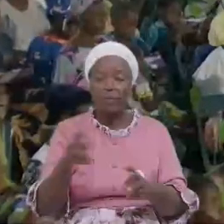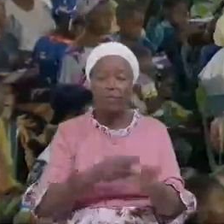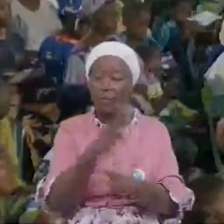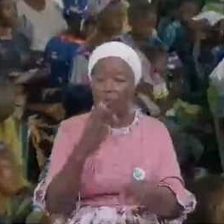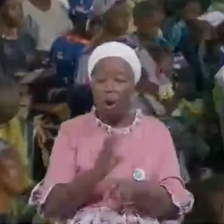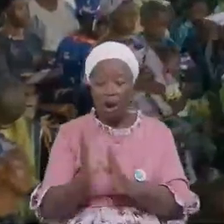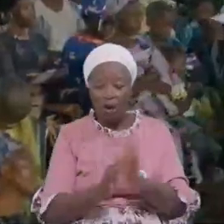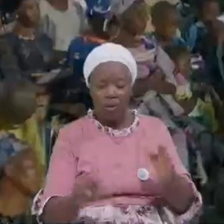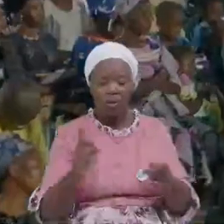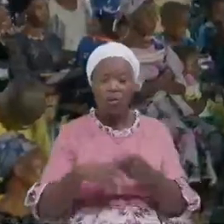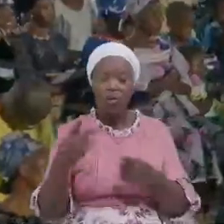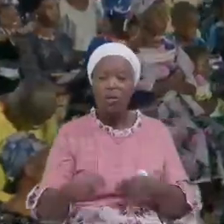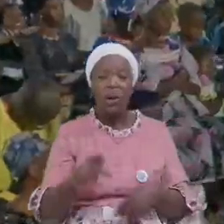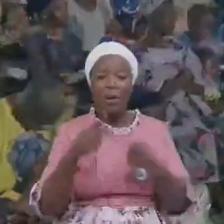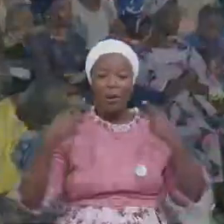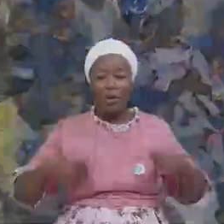monde, selon